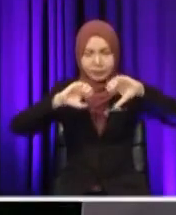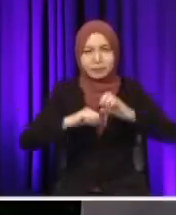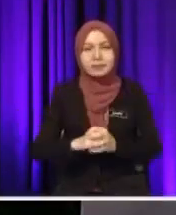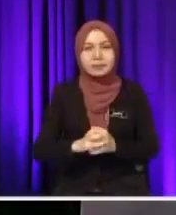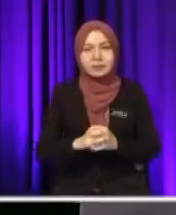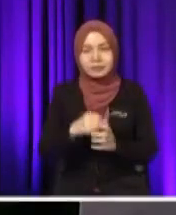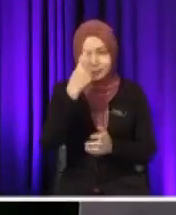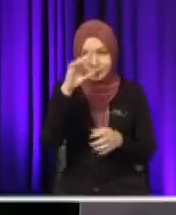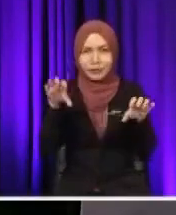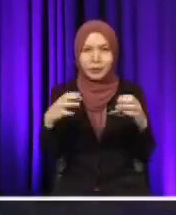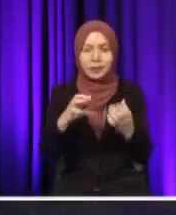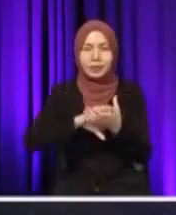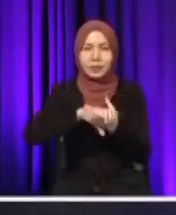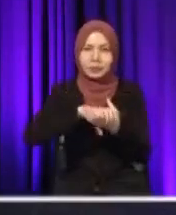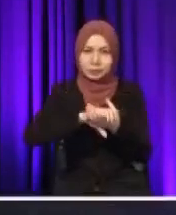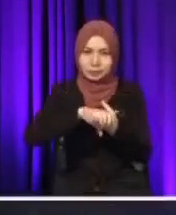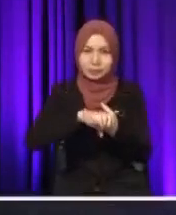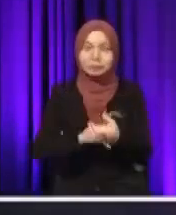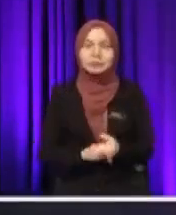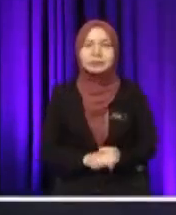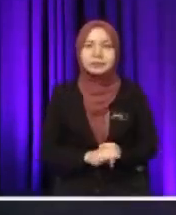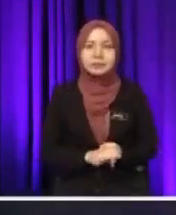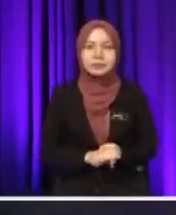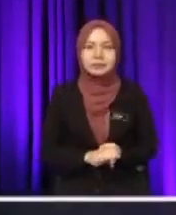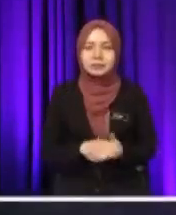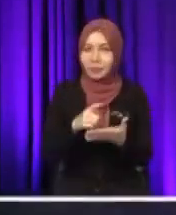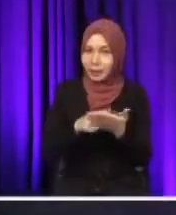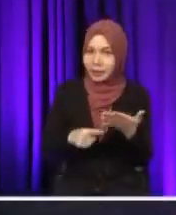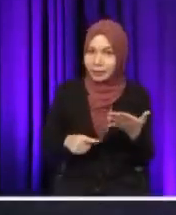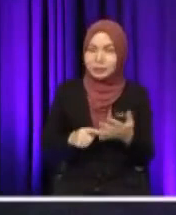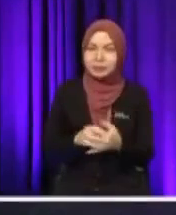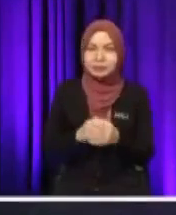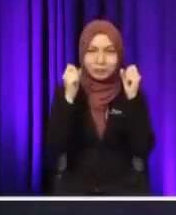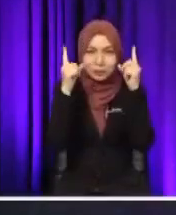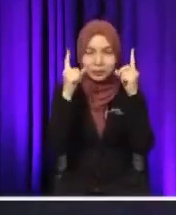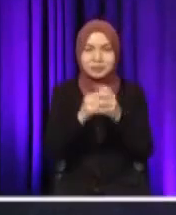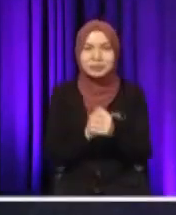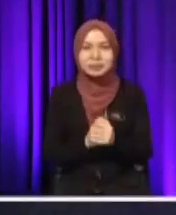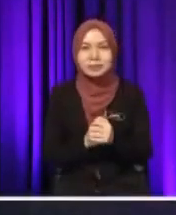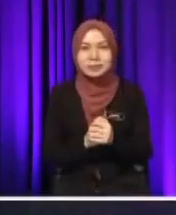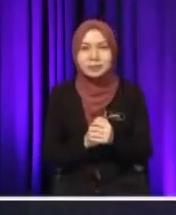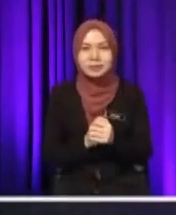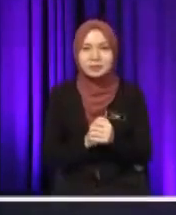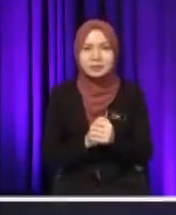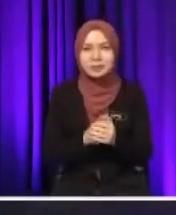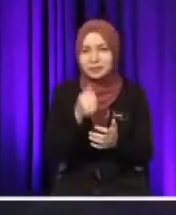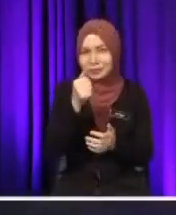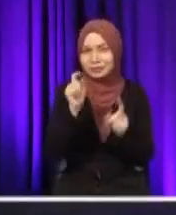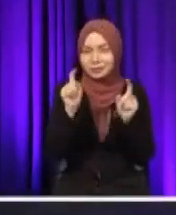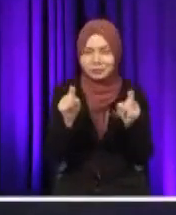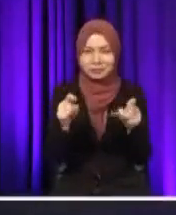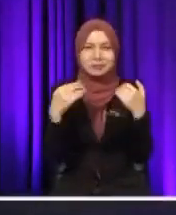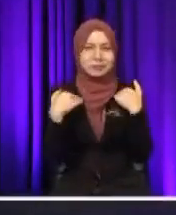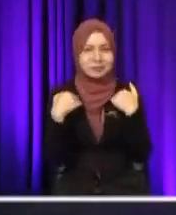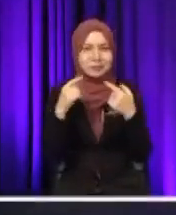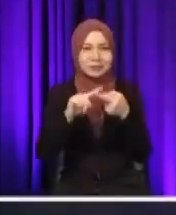buat sabun tu kan Cikgu? Tapi ada surprise lah Chris. Ada surprise? Ya. Yeah. Apa surprise cikgu? Chris mesti akan panggil seseorang untuk masuk buat sama-sama